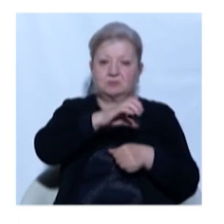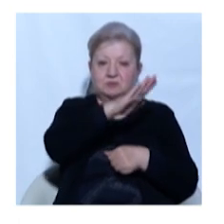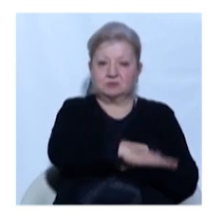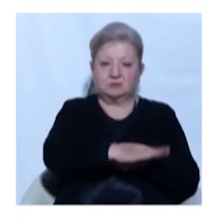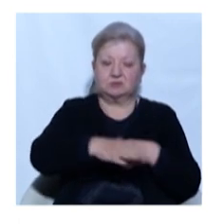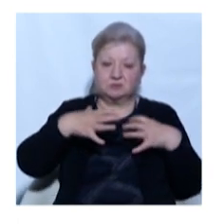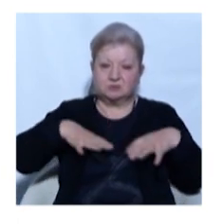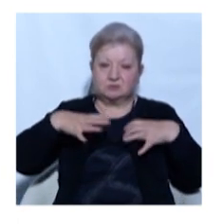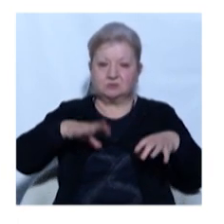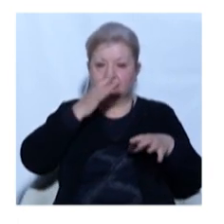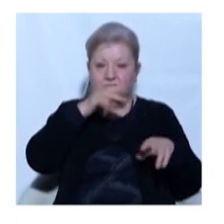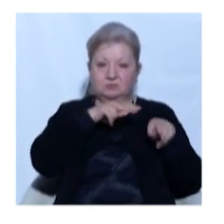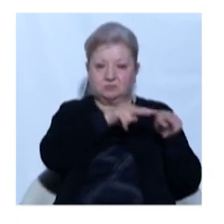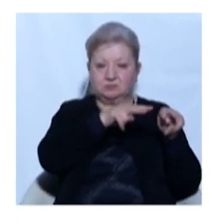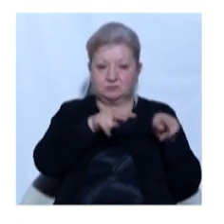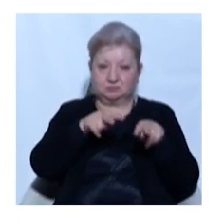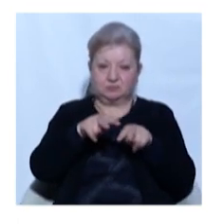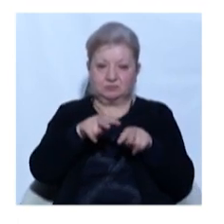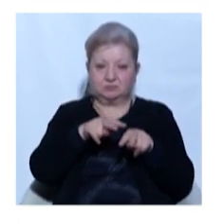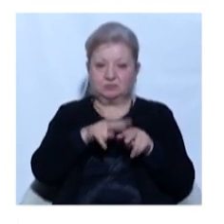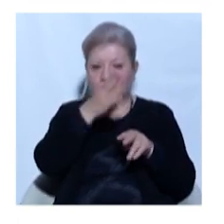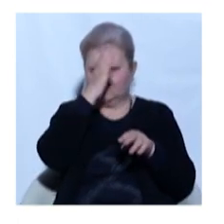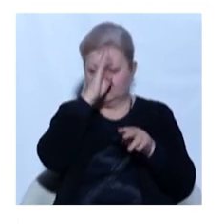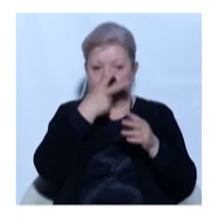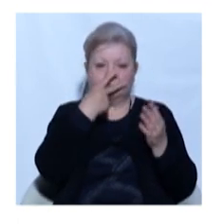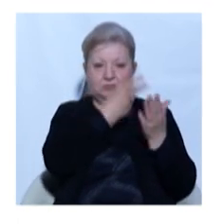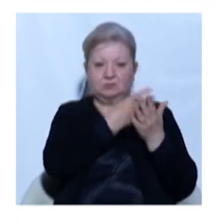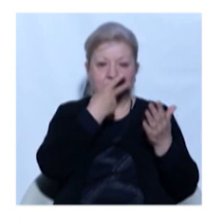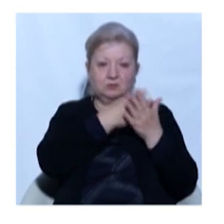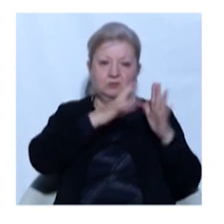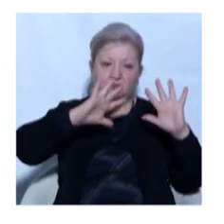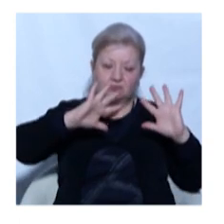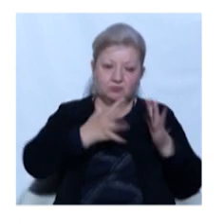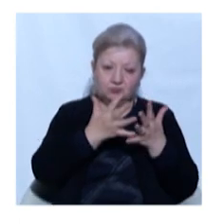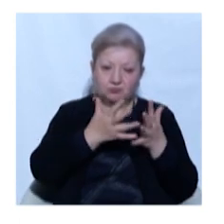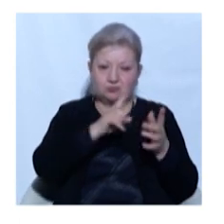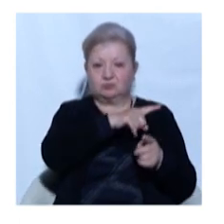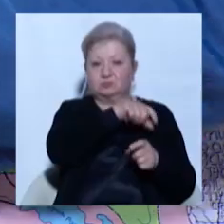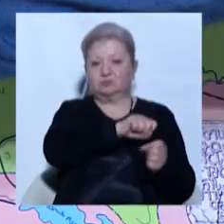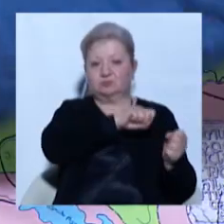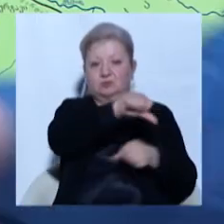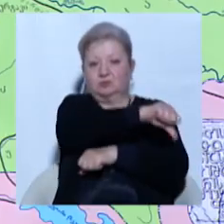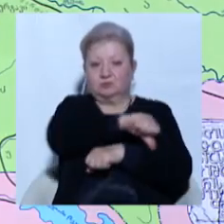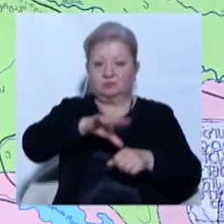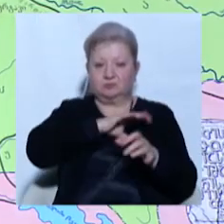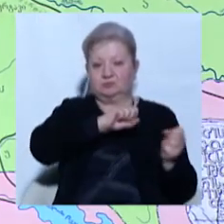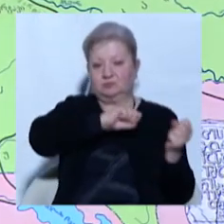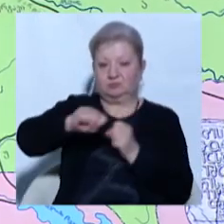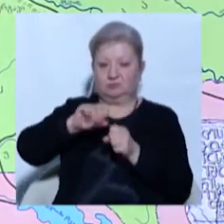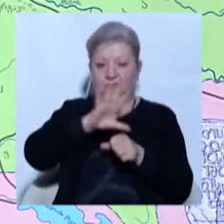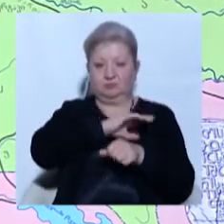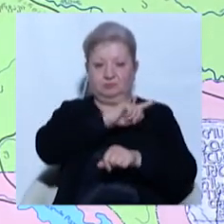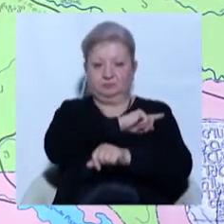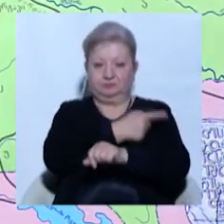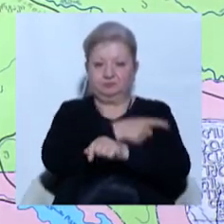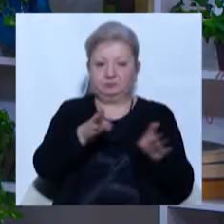პრაქტიკულად უზრუნველყოფდა მტრების შემოსევების შემთხვევაში ქვეყნის საზღვრის მტკიცე დაცვასა და